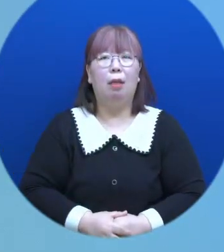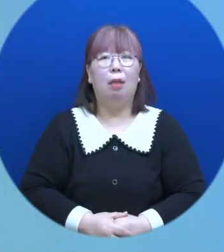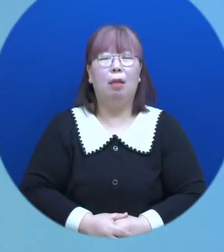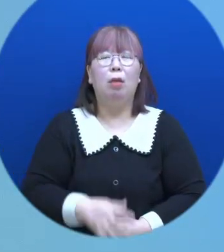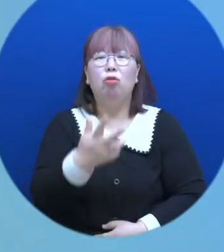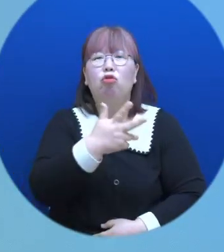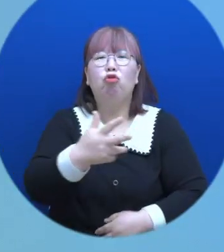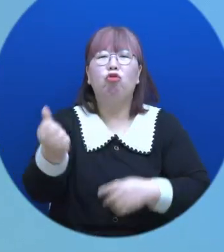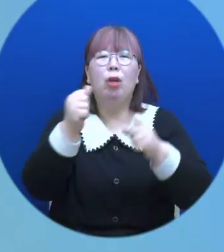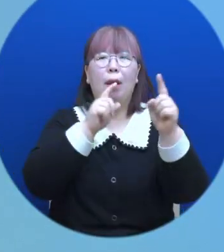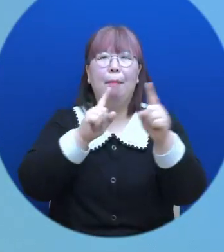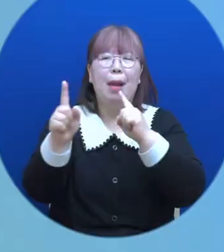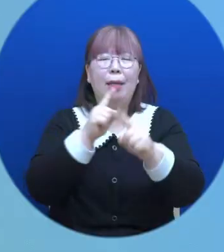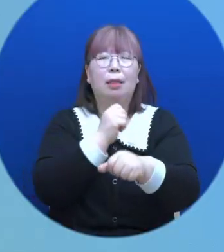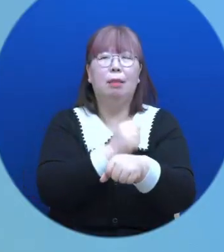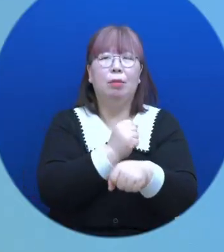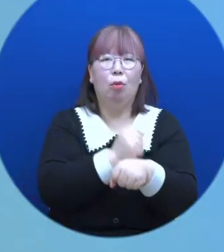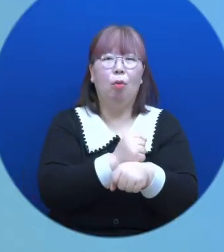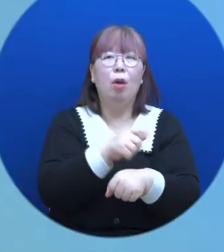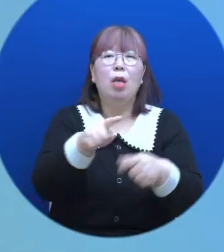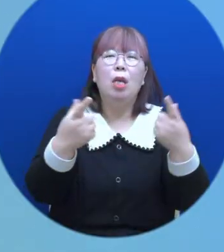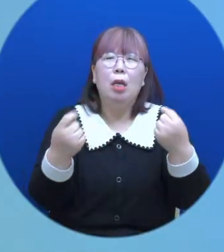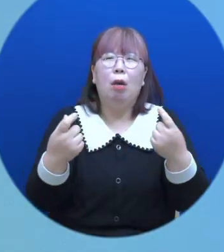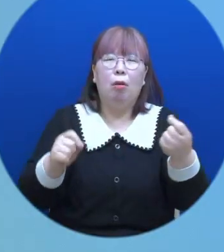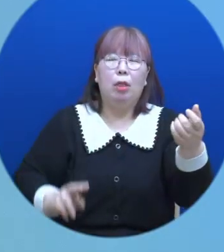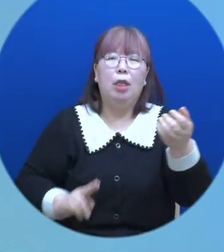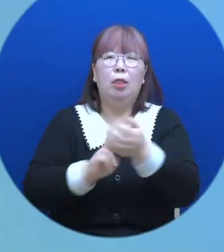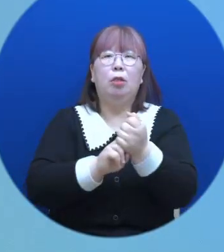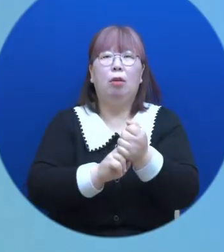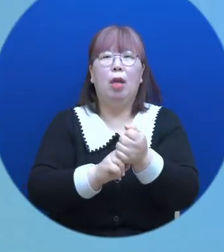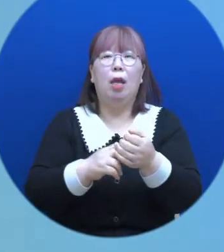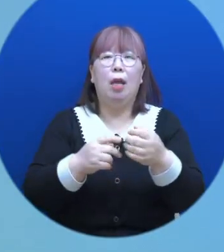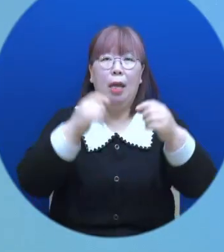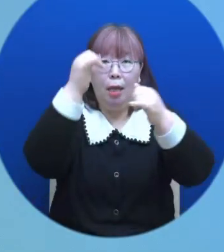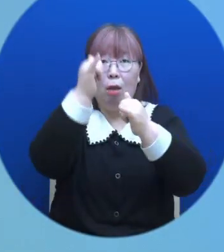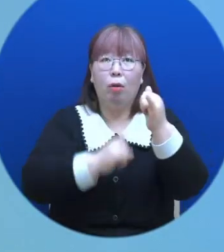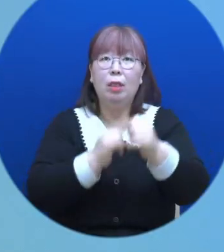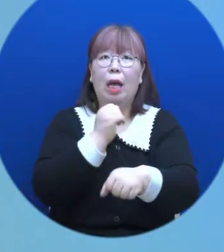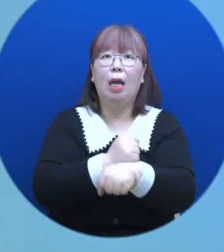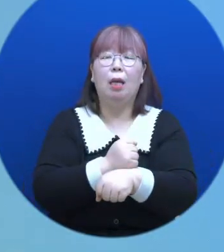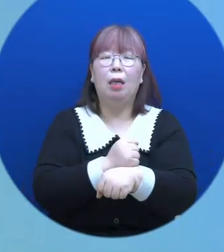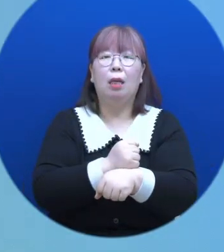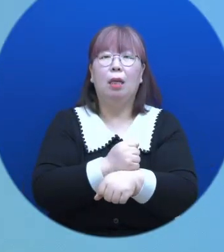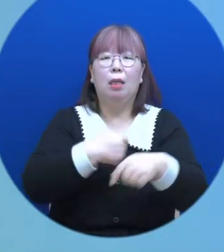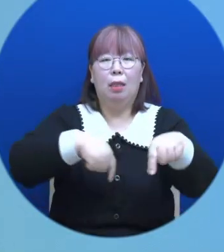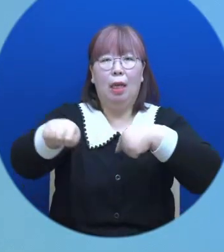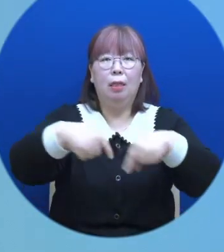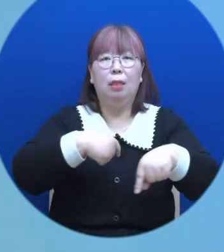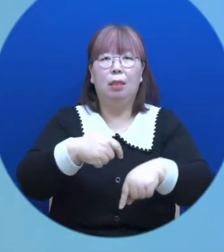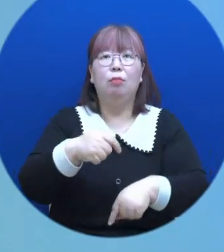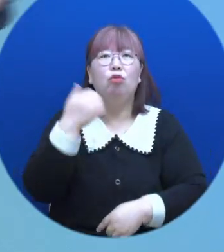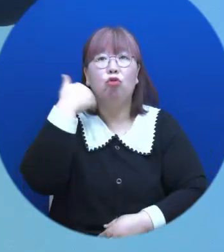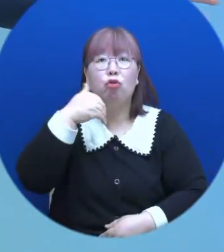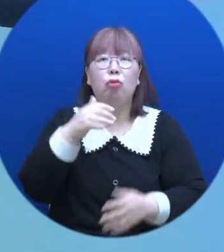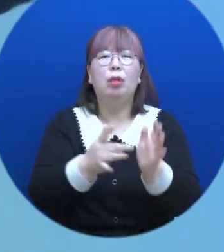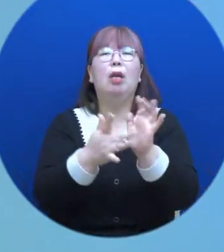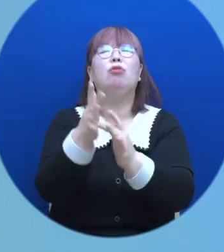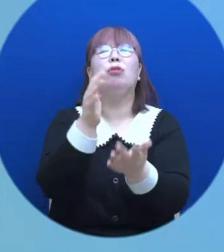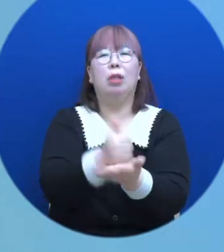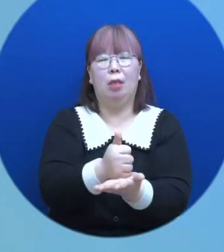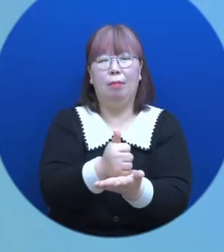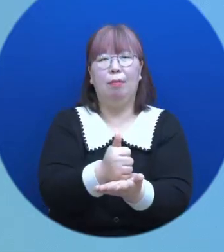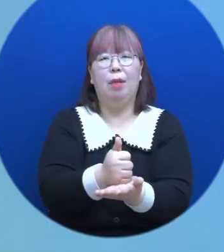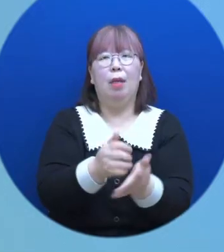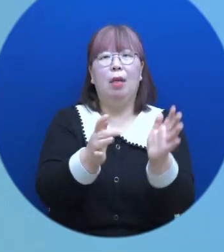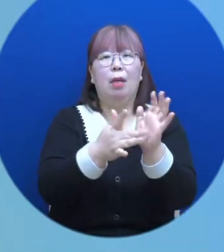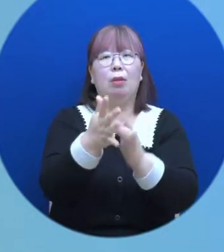주의 말씀으로 이런 기적의 역사를 행하는 분이 누구다? 예수님이다. 예수님께서 천국을